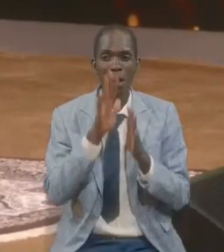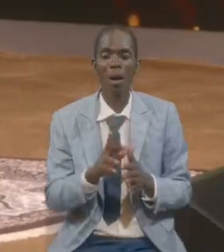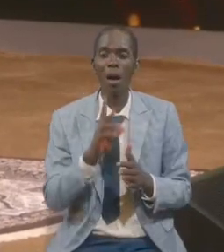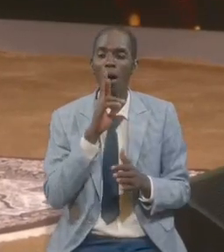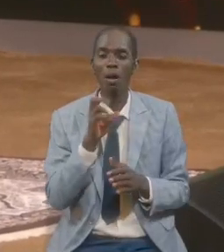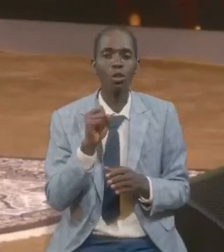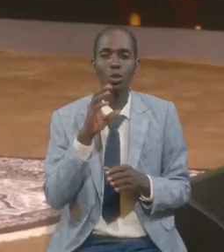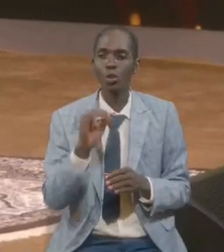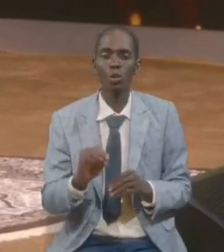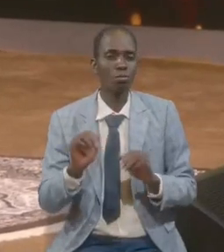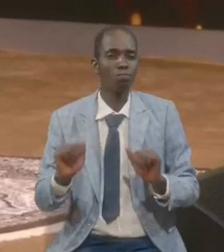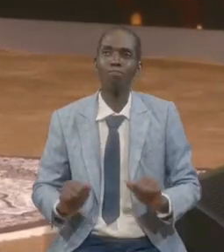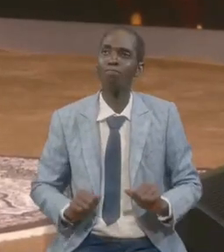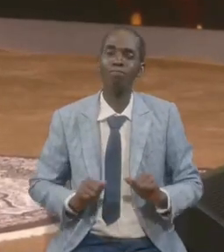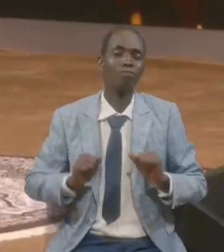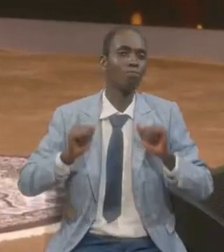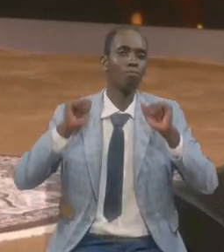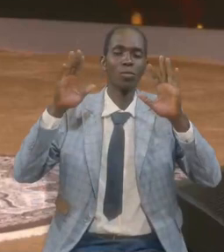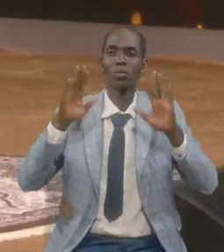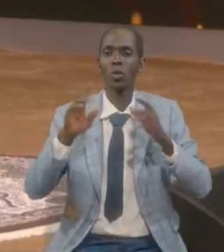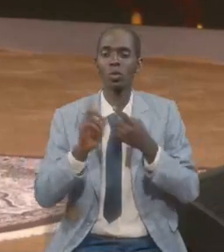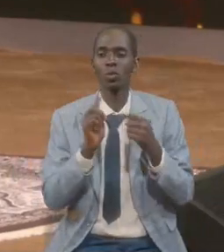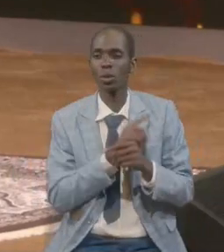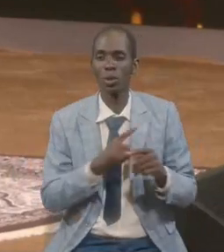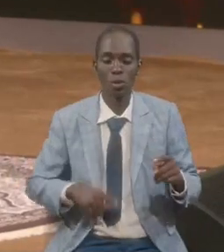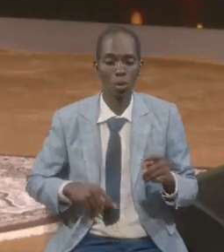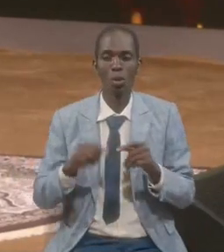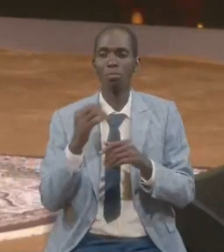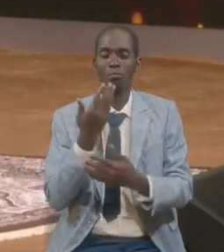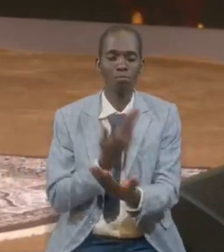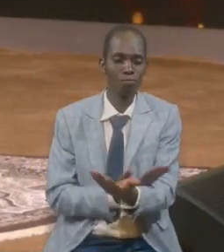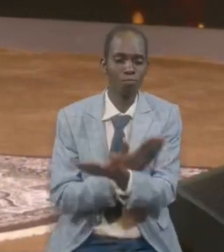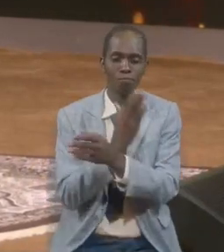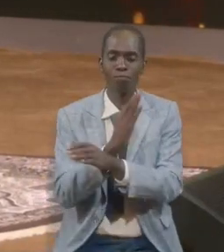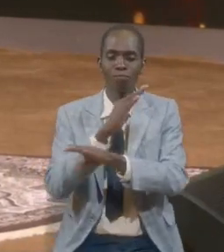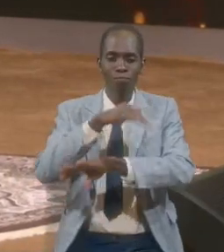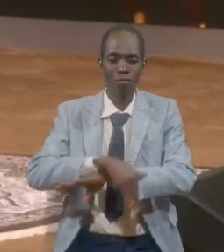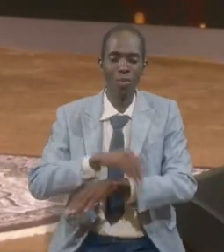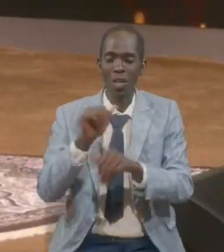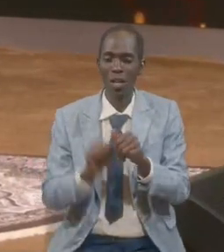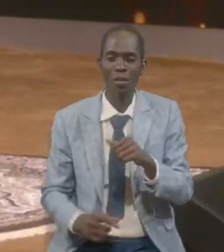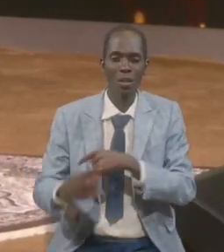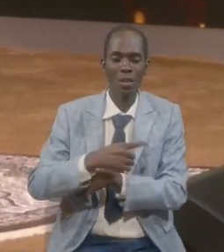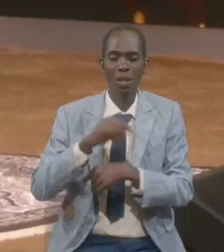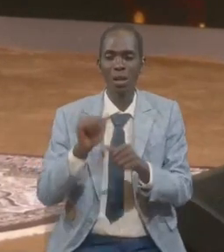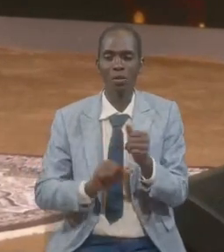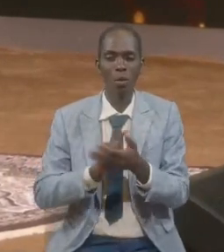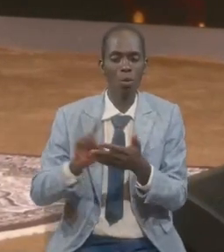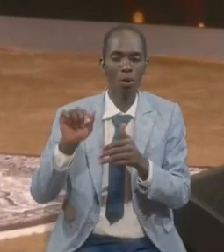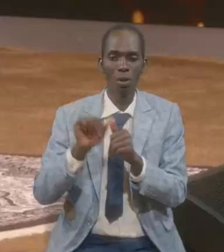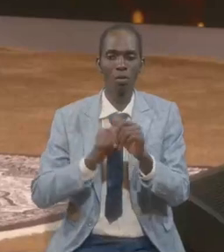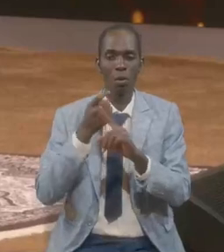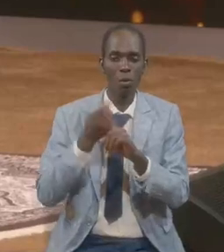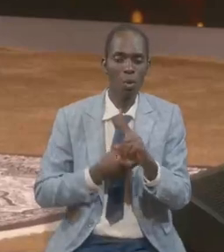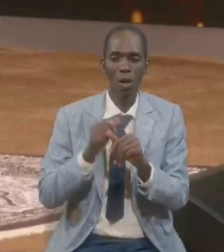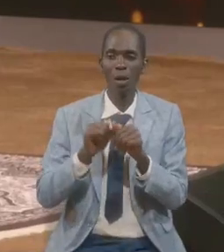consacrés au Seigneur jour et nuit et chaque jour de la semaine, chaque semaine du mois, chaque mois de l'année, Il n'y a pas de